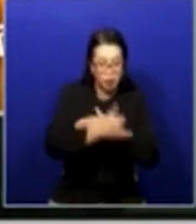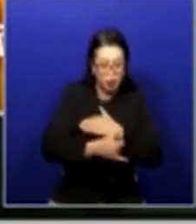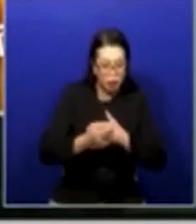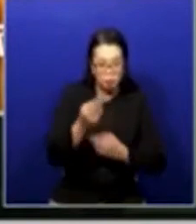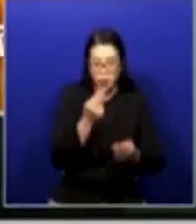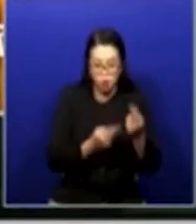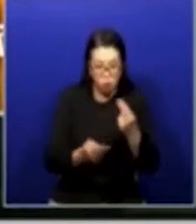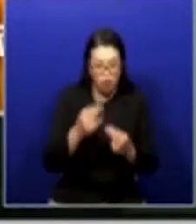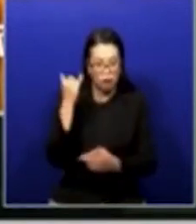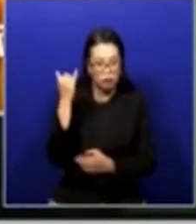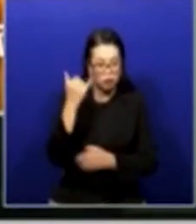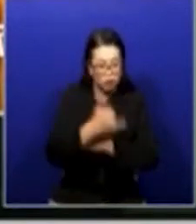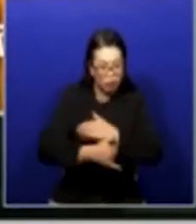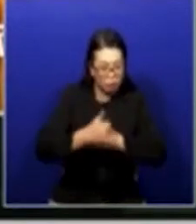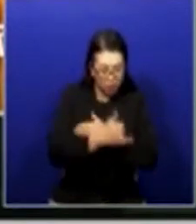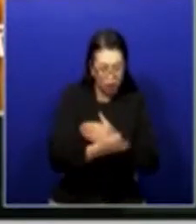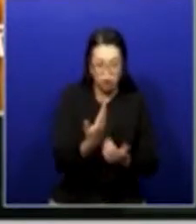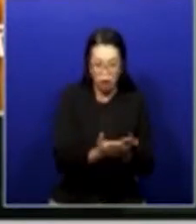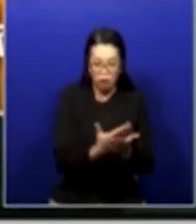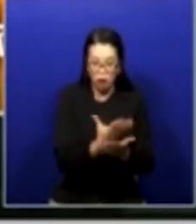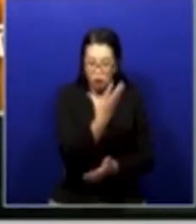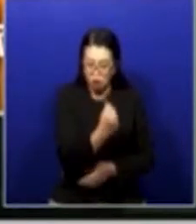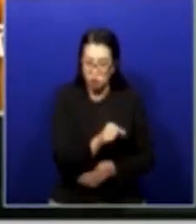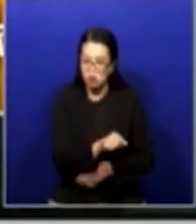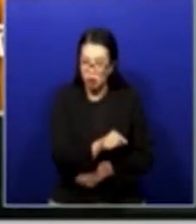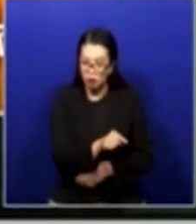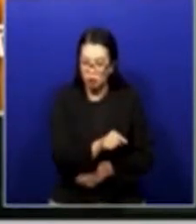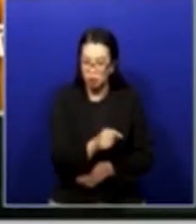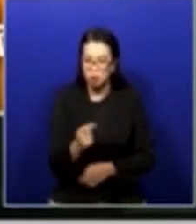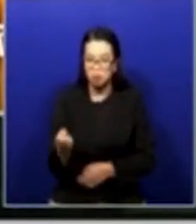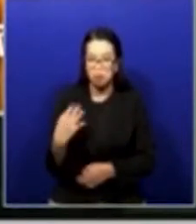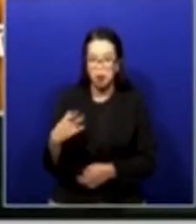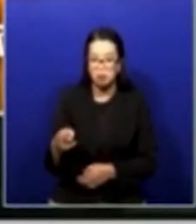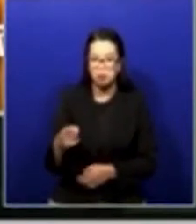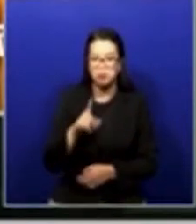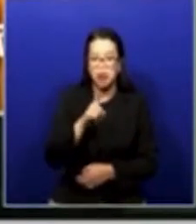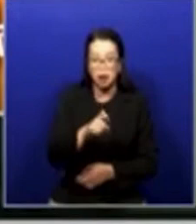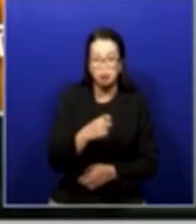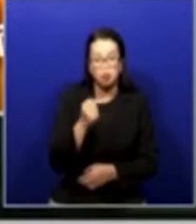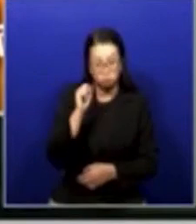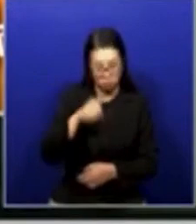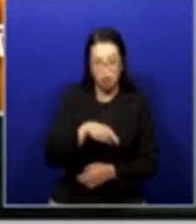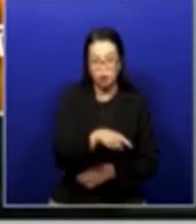ไม่สำนักงบประมาณตอบว่าเป็นไปตามมติครม.ค่ะ